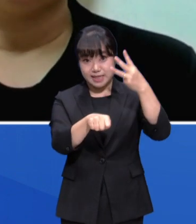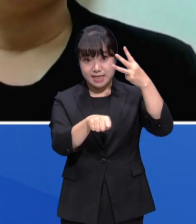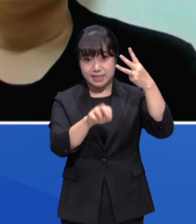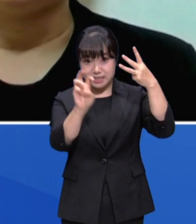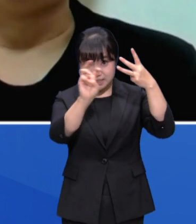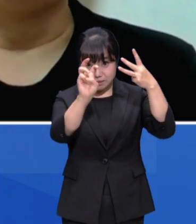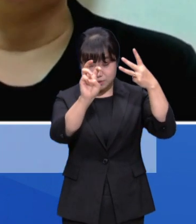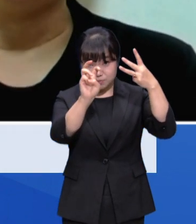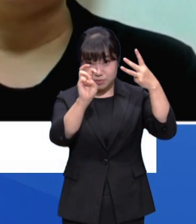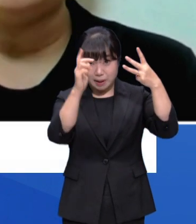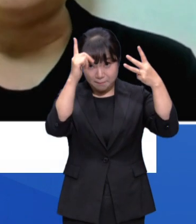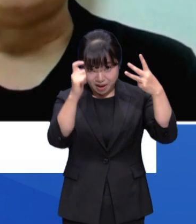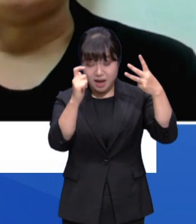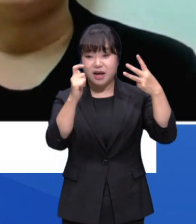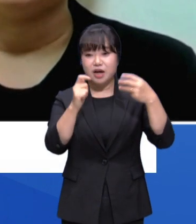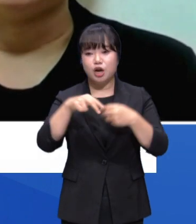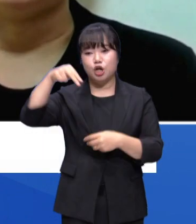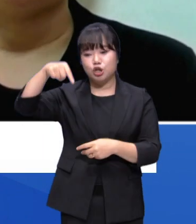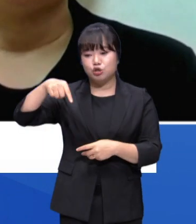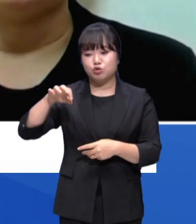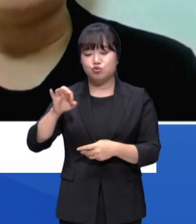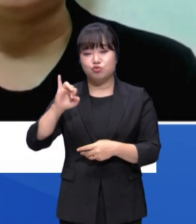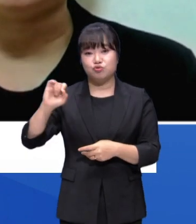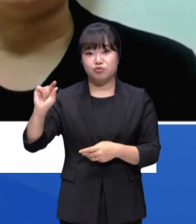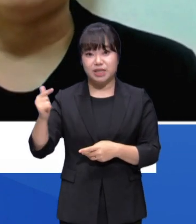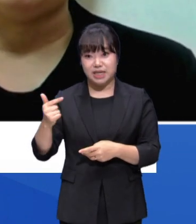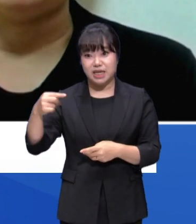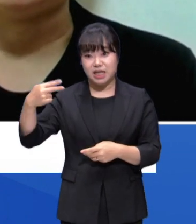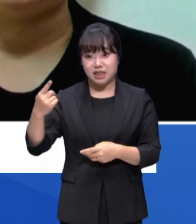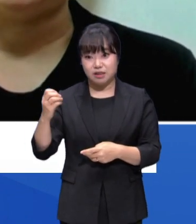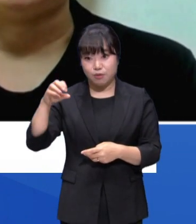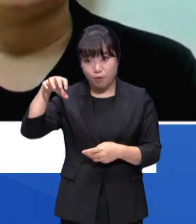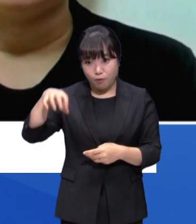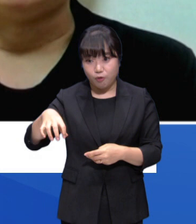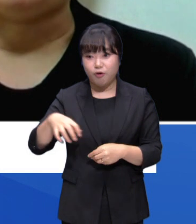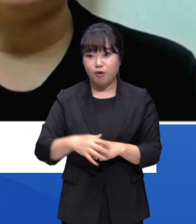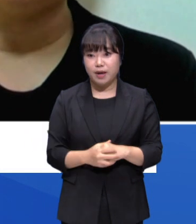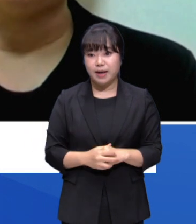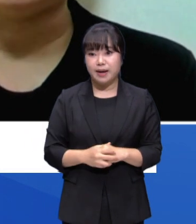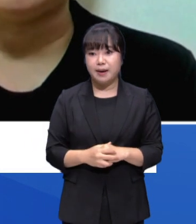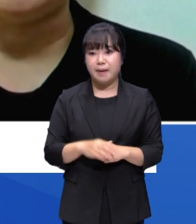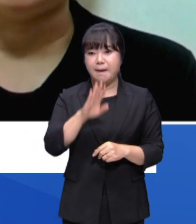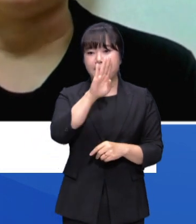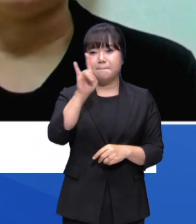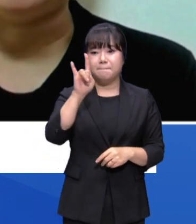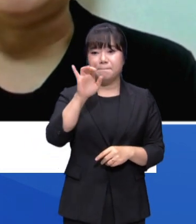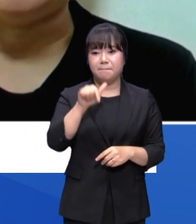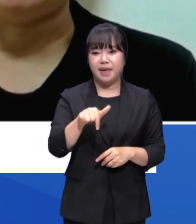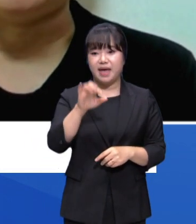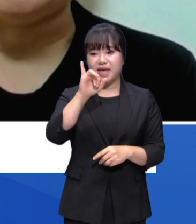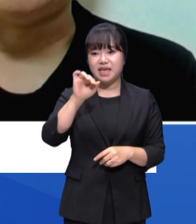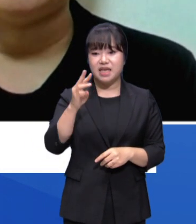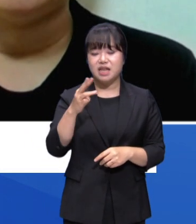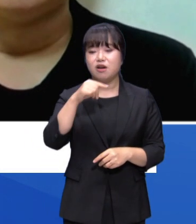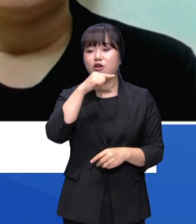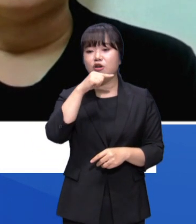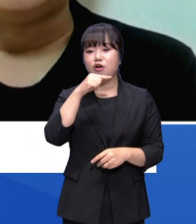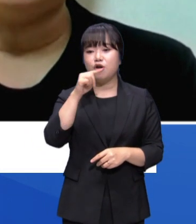30분부터 종로구 숭인동 동방산 동방봉에서는 백일홍 축제가 또 진행이